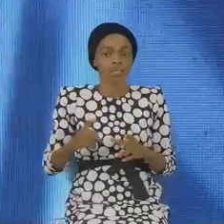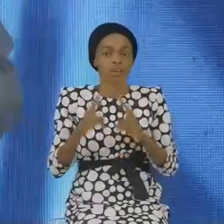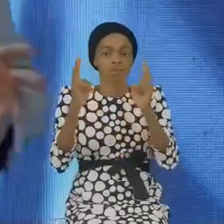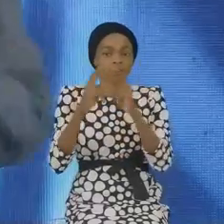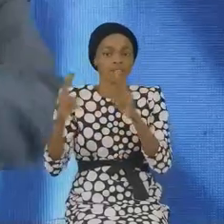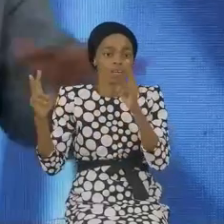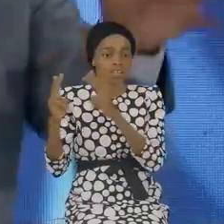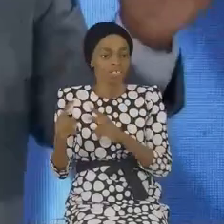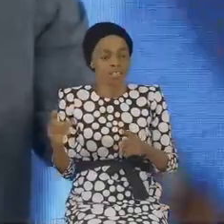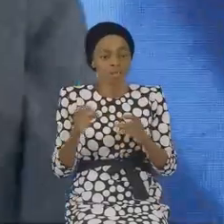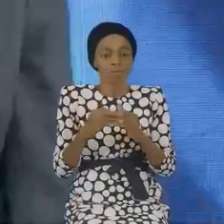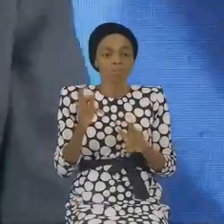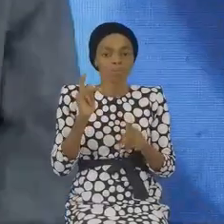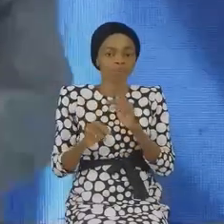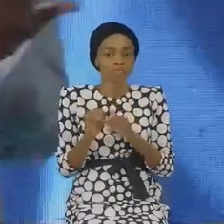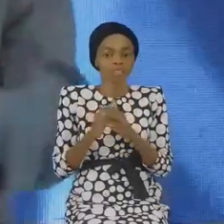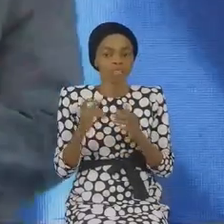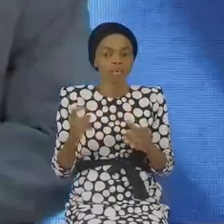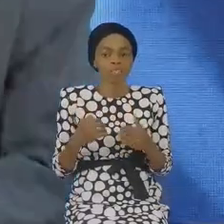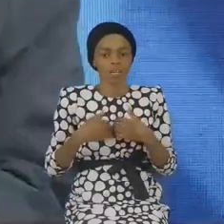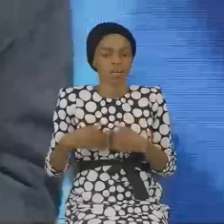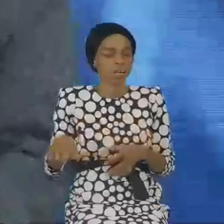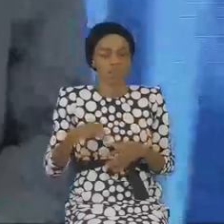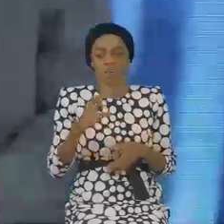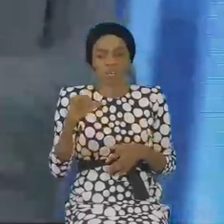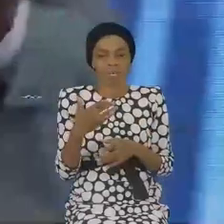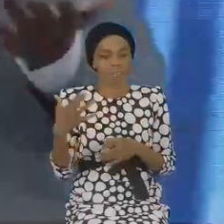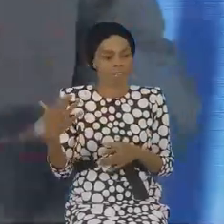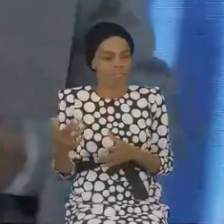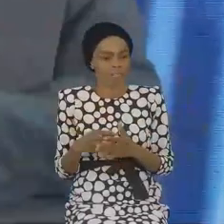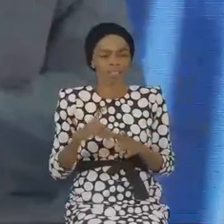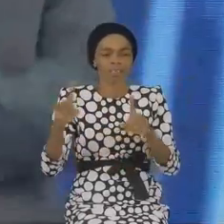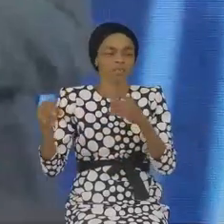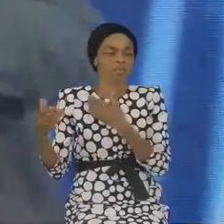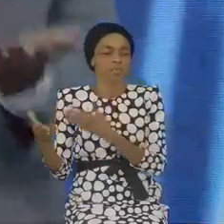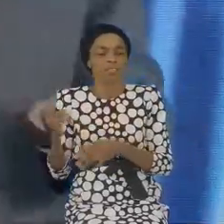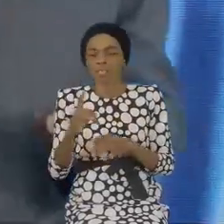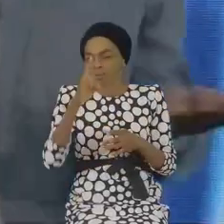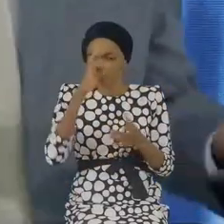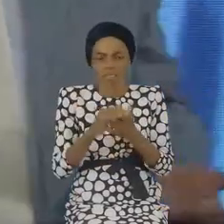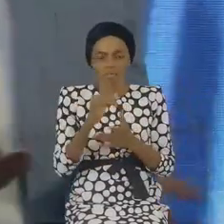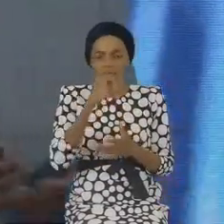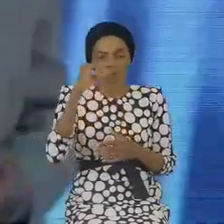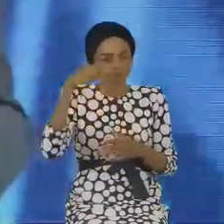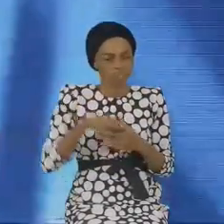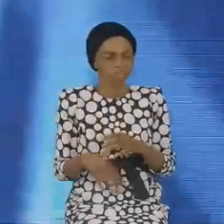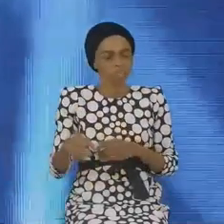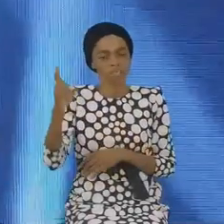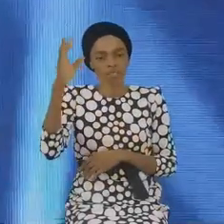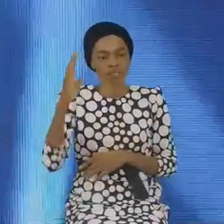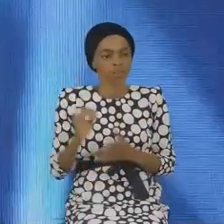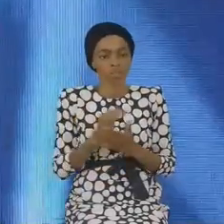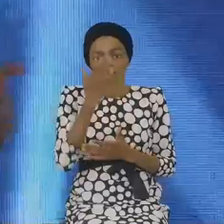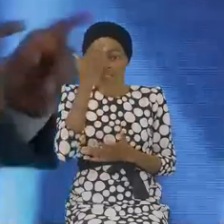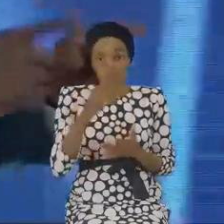poudres, qui réutilisent du charbon, ils vont retourner vers eux. Ils ne croient pas en Dieu. Voilà pourquoi c'est très